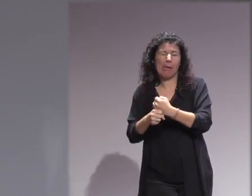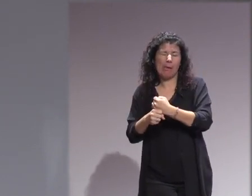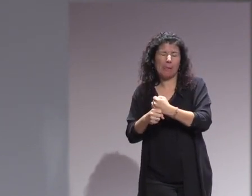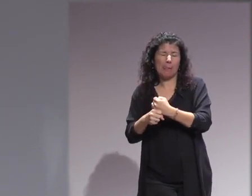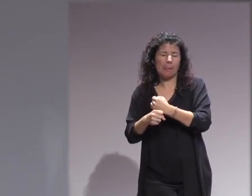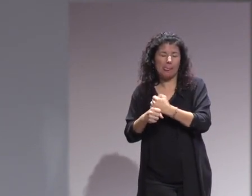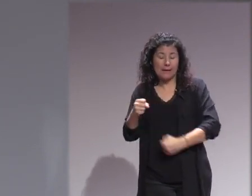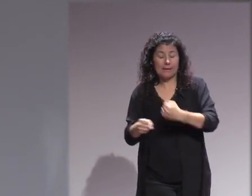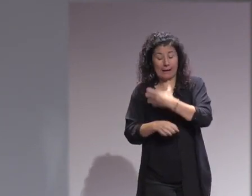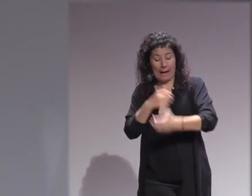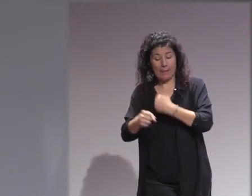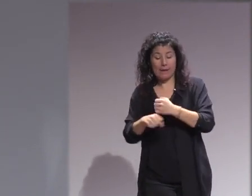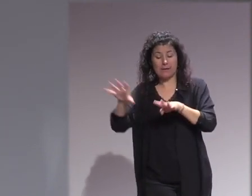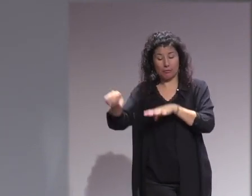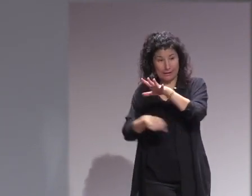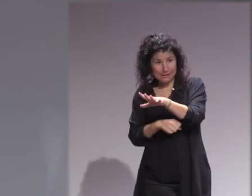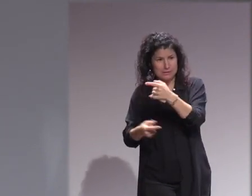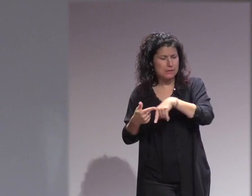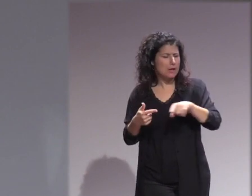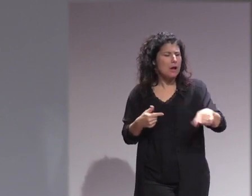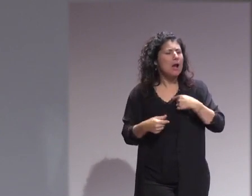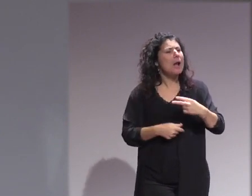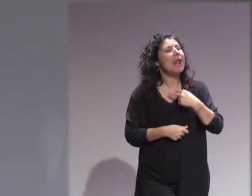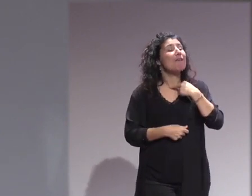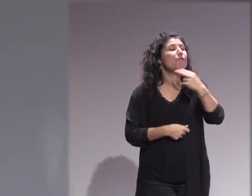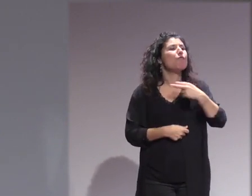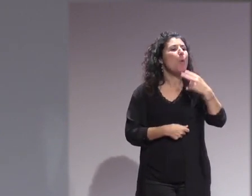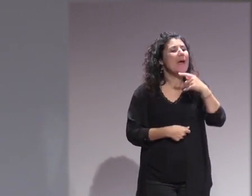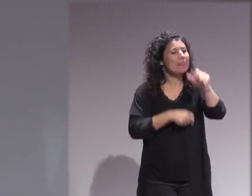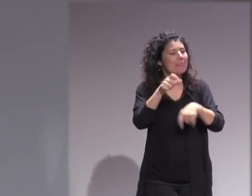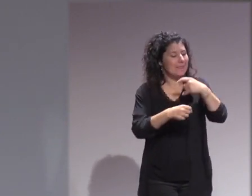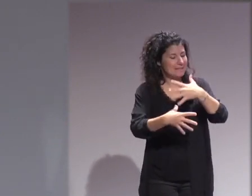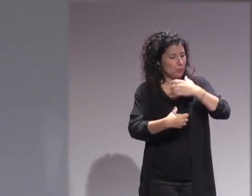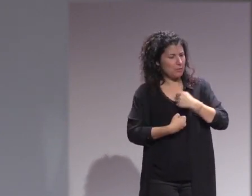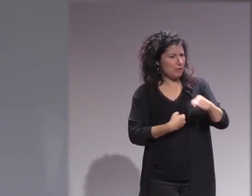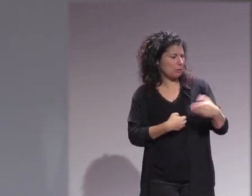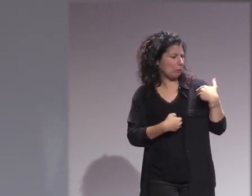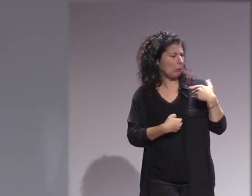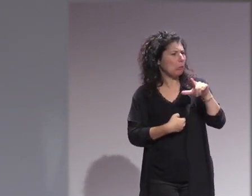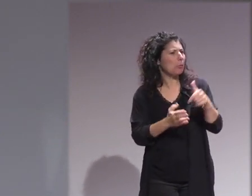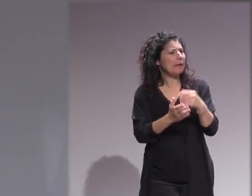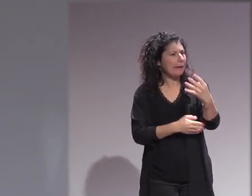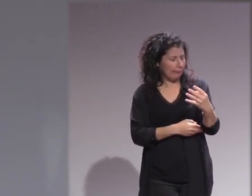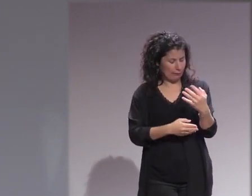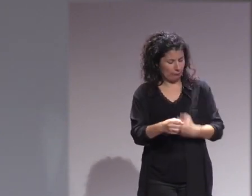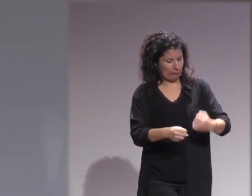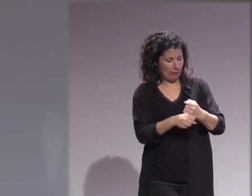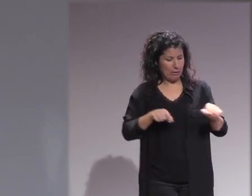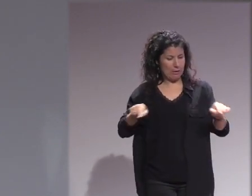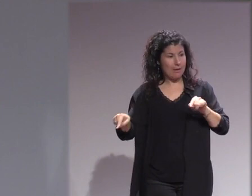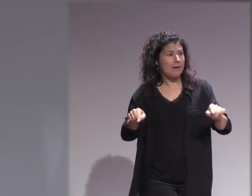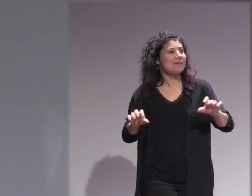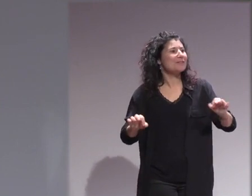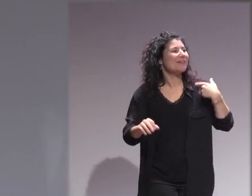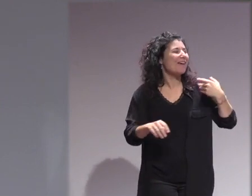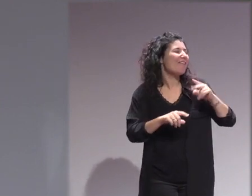puis la Voix des adoptés qui existe depuis 2004. Et donc ce qui est intéressant, c'est de voir que justement ce sont des groupes, alors ça on le voit moins dans la vidéo,